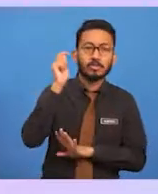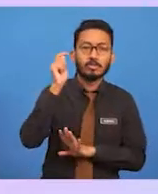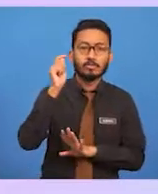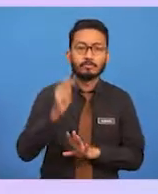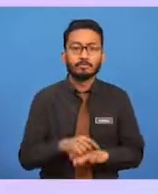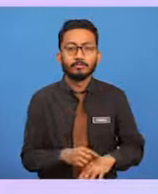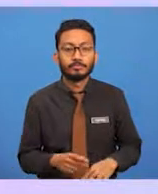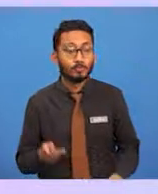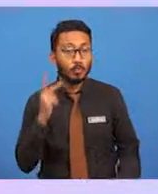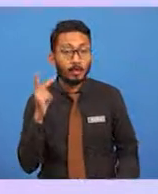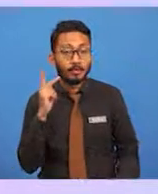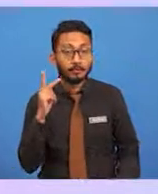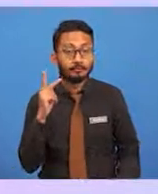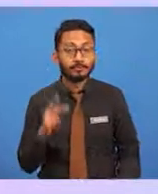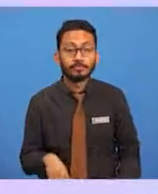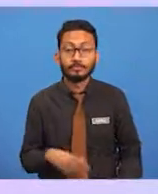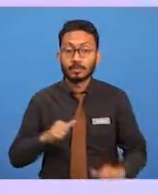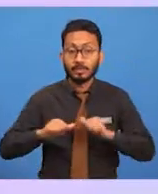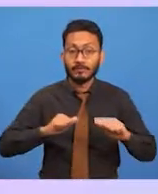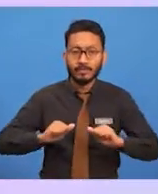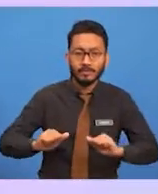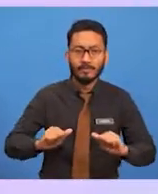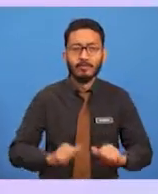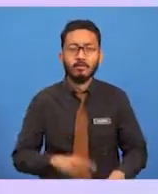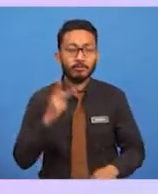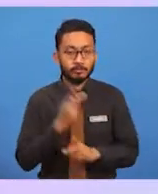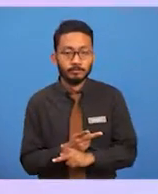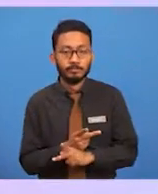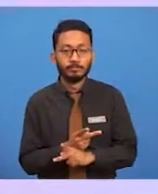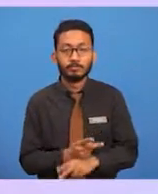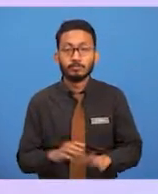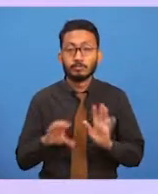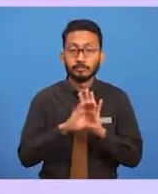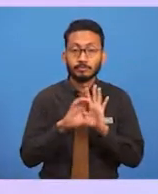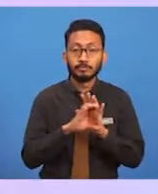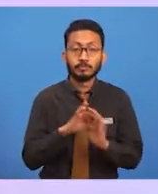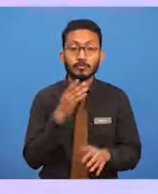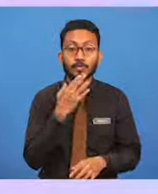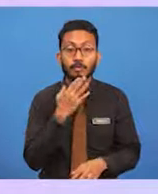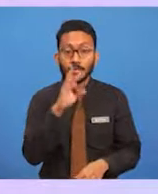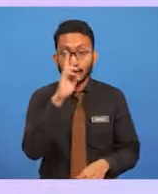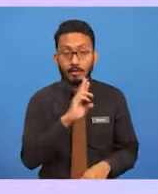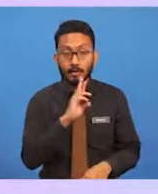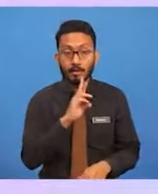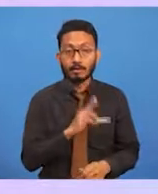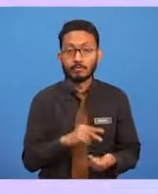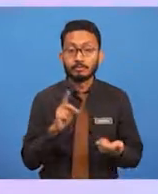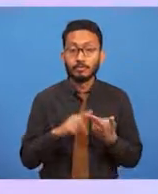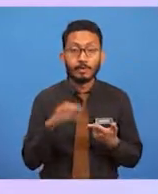aktif dan juga kukuh. Warna merah, oren dan